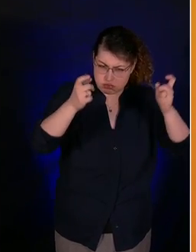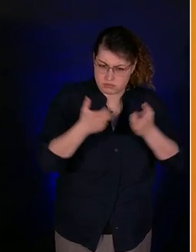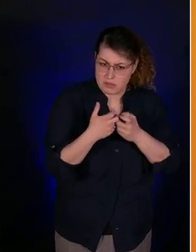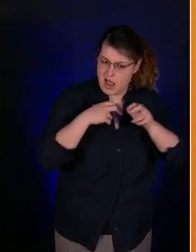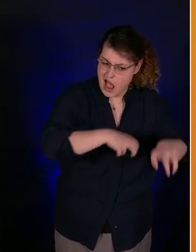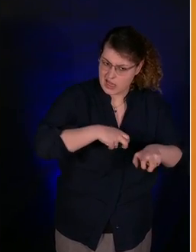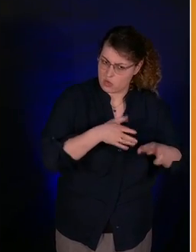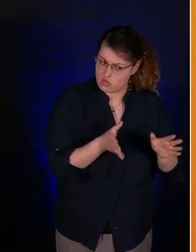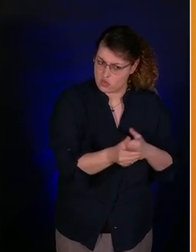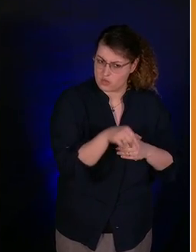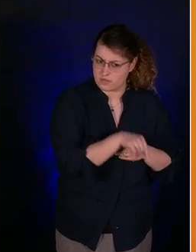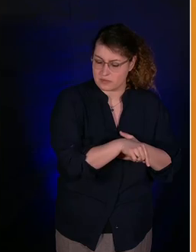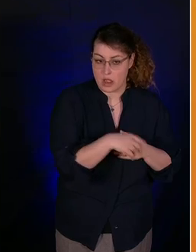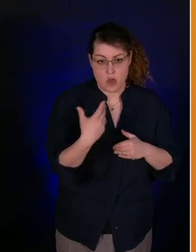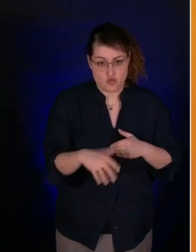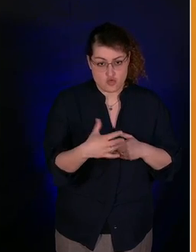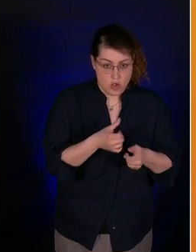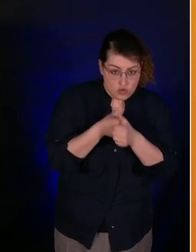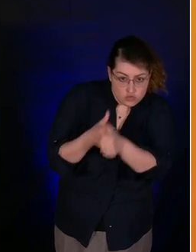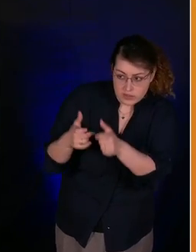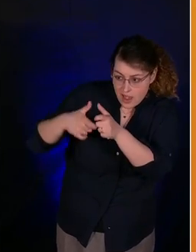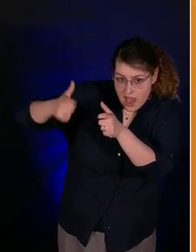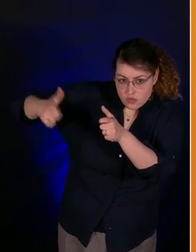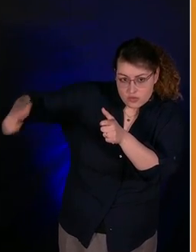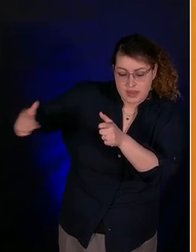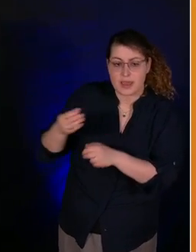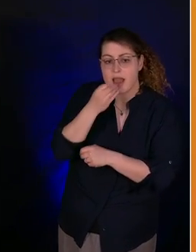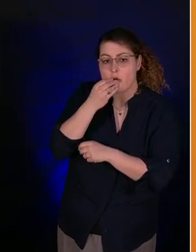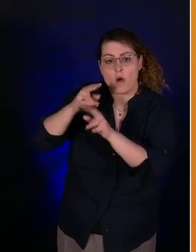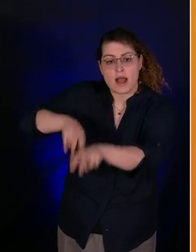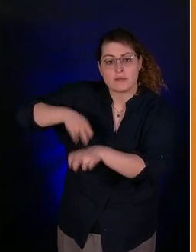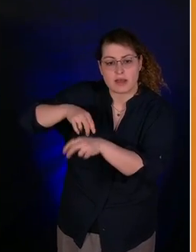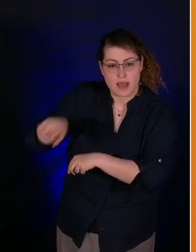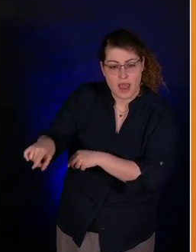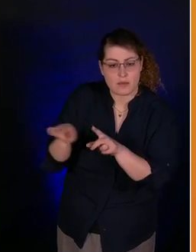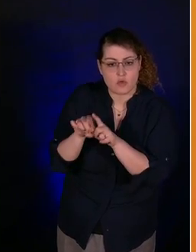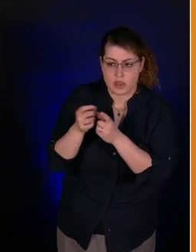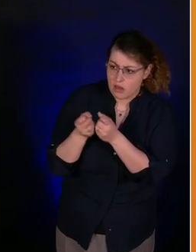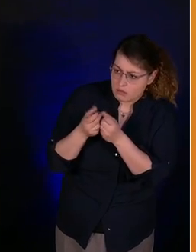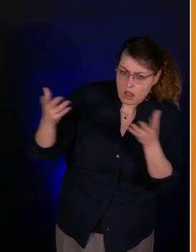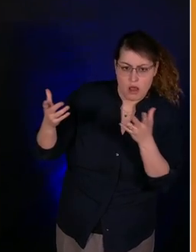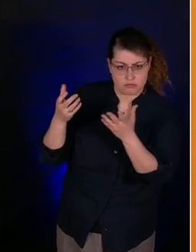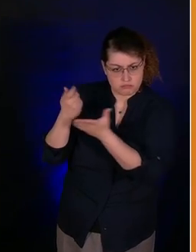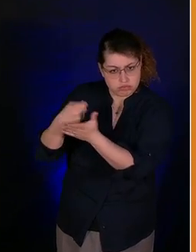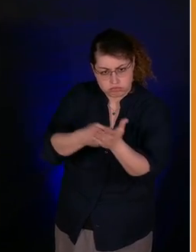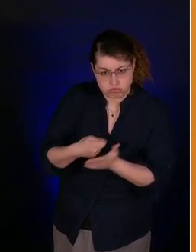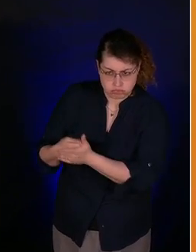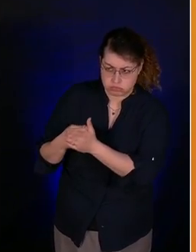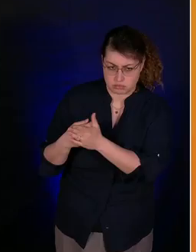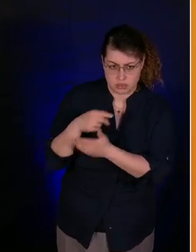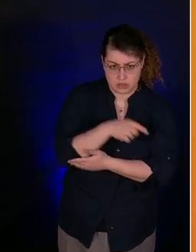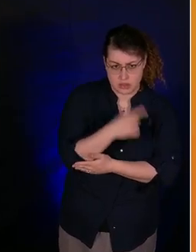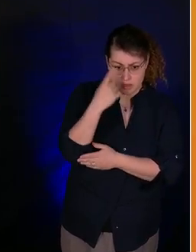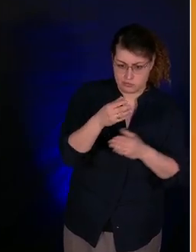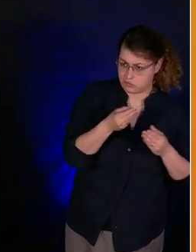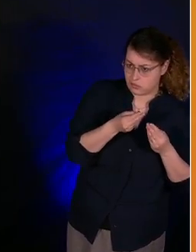est assujettie fortement aux industries agroalimentaires et à la grande distribution pour fournir des